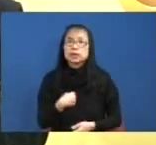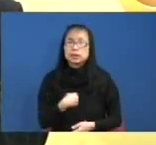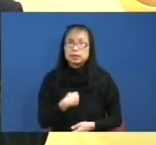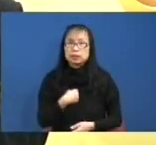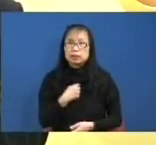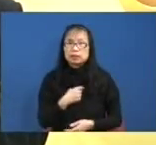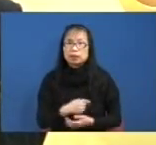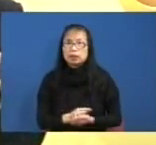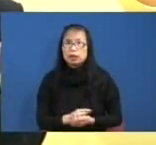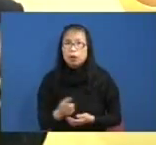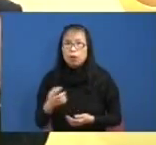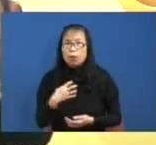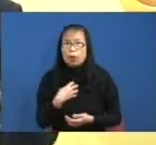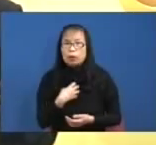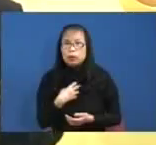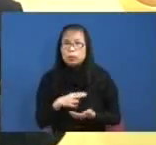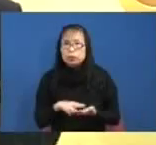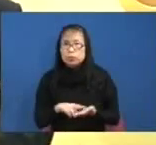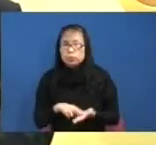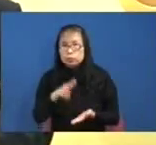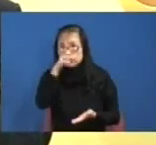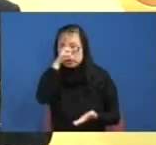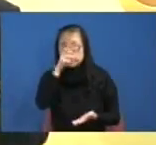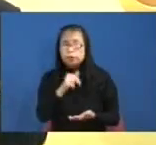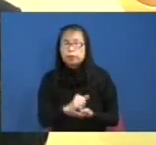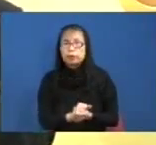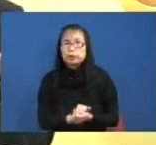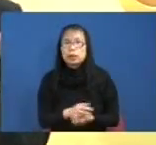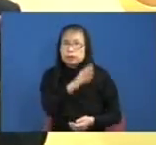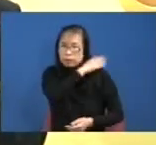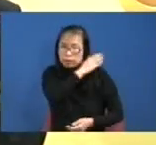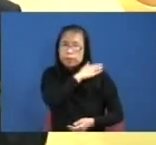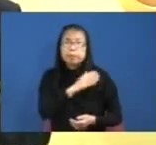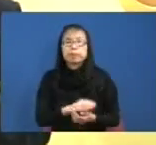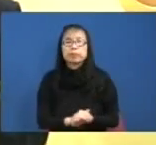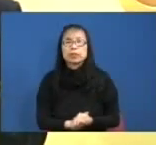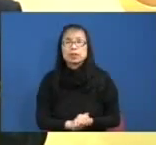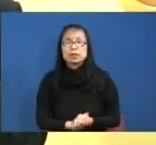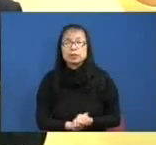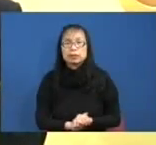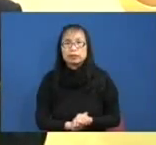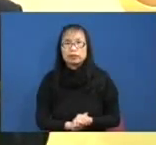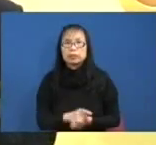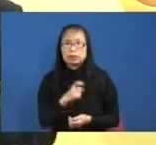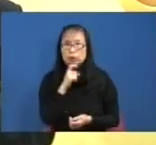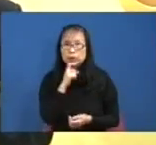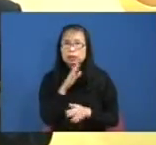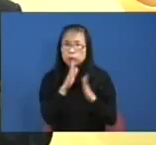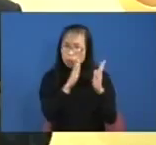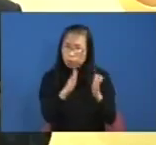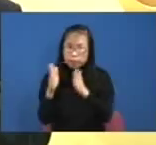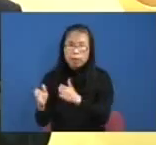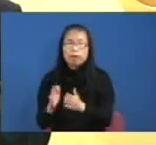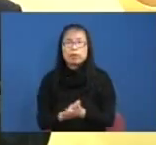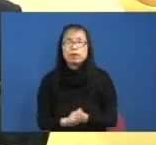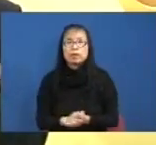個我相信咧，亦都有呢、這個。即係第一有呢個責任啦，第二亦都係 有一啲安排咧，令到